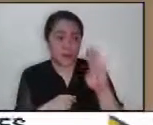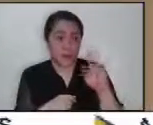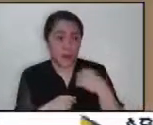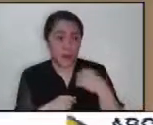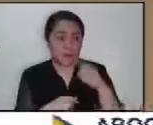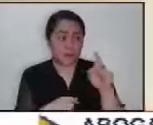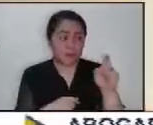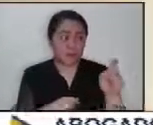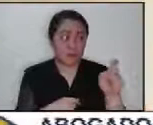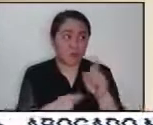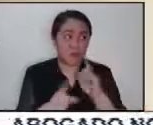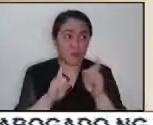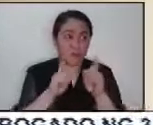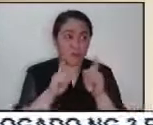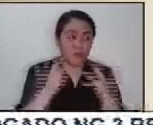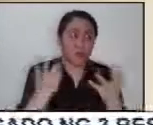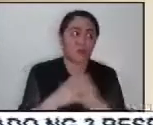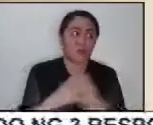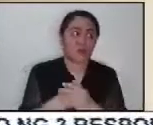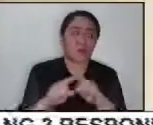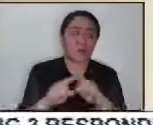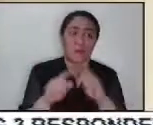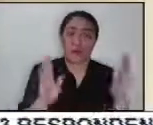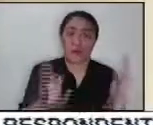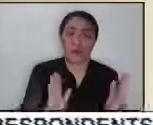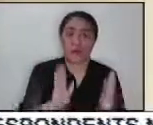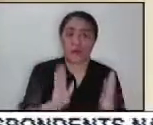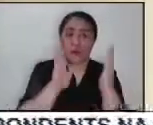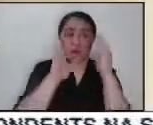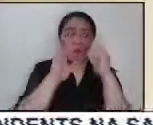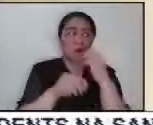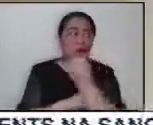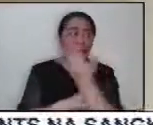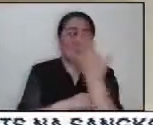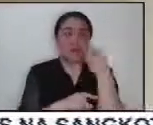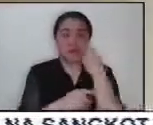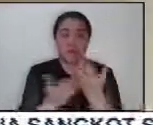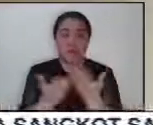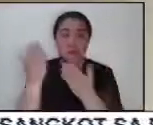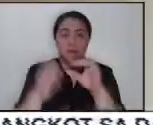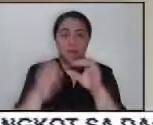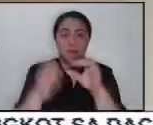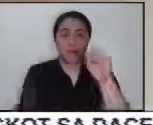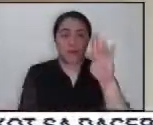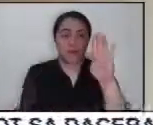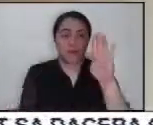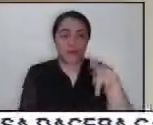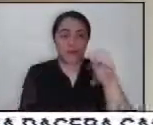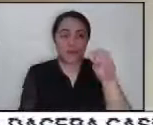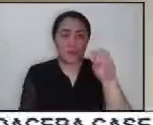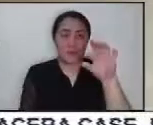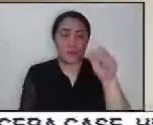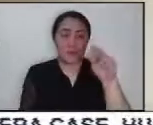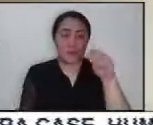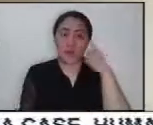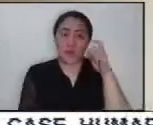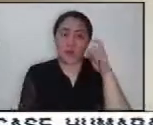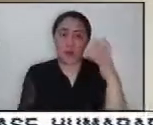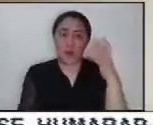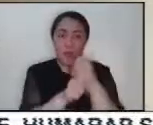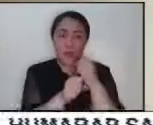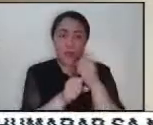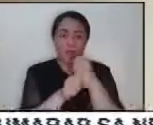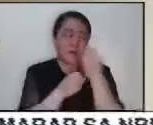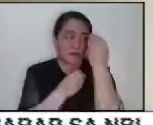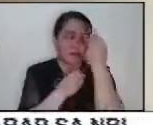kahit na contaminate na umano ang katawan ni Dasera dahil na-embalsa muna ito bago ang autopsy, tiwala ang NBI na malaki pa rin na may tutulong ng